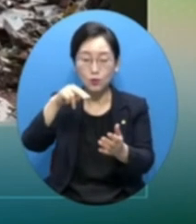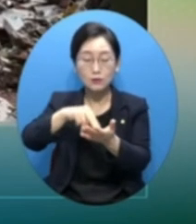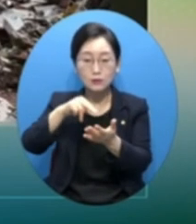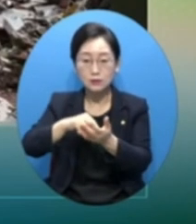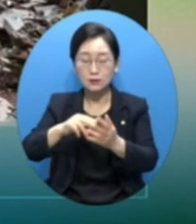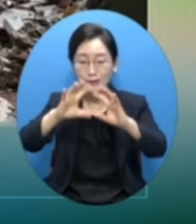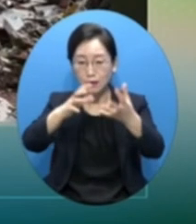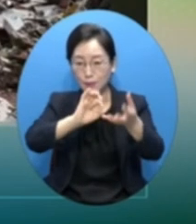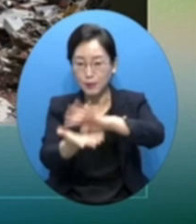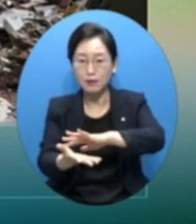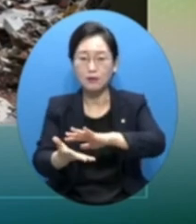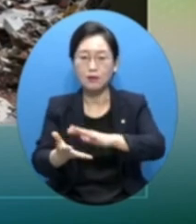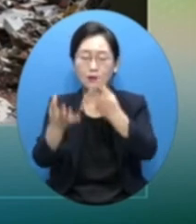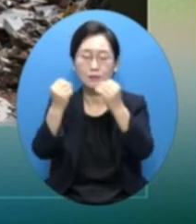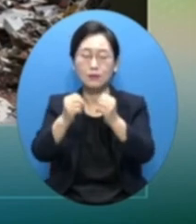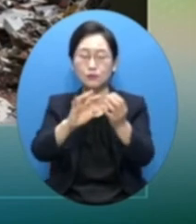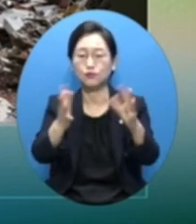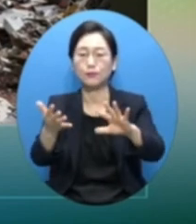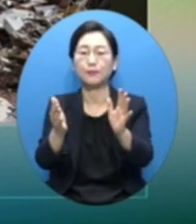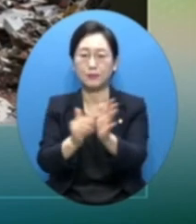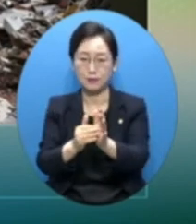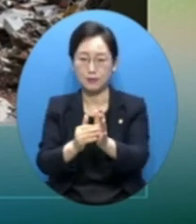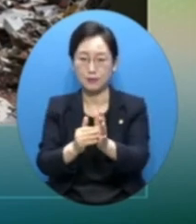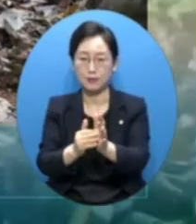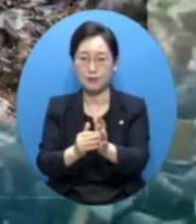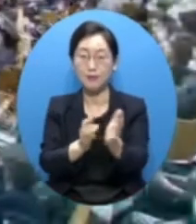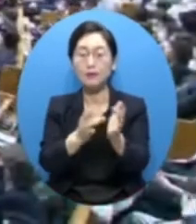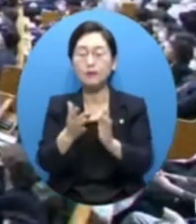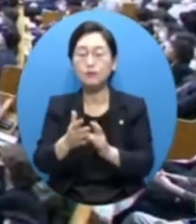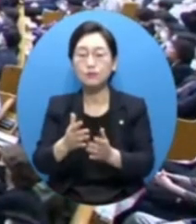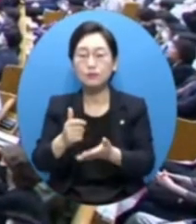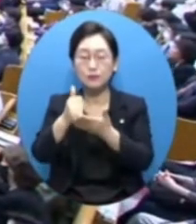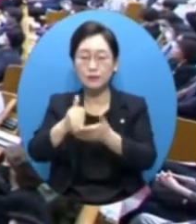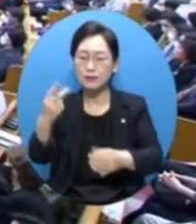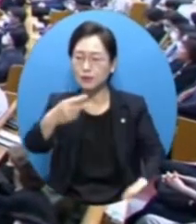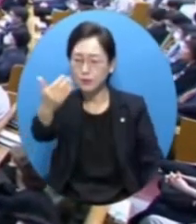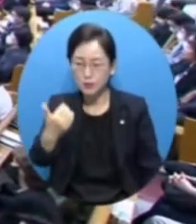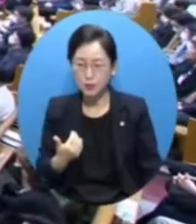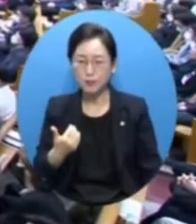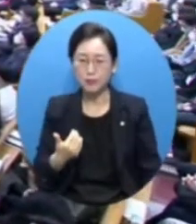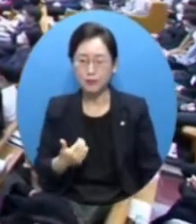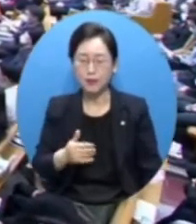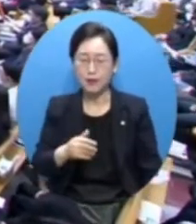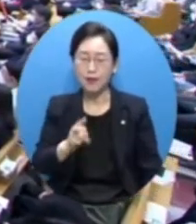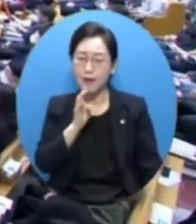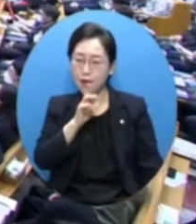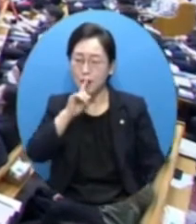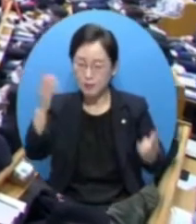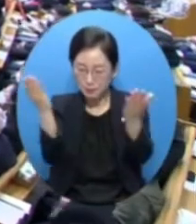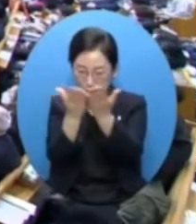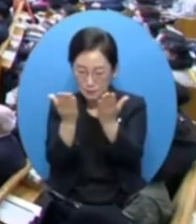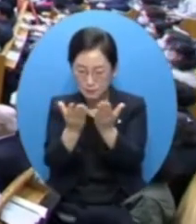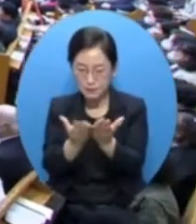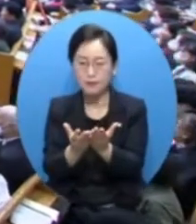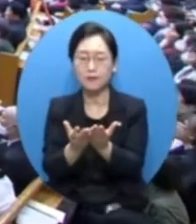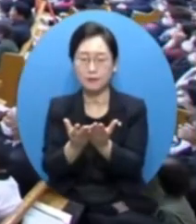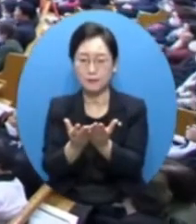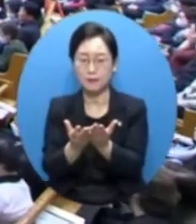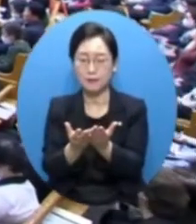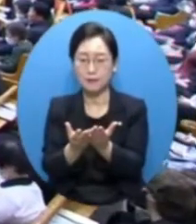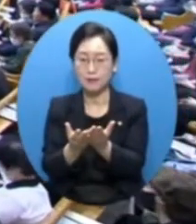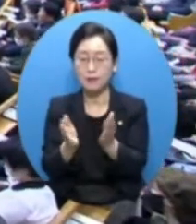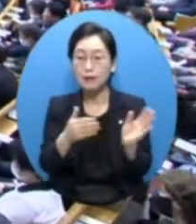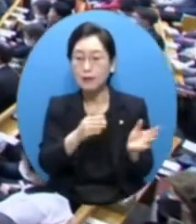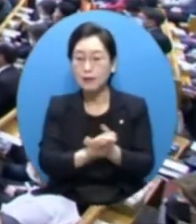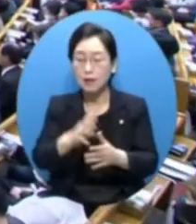수많은 사람들이 희생이 됐습니다. 예수님께서 2000년 전에 예언하신 말씀이 지금 하나둘씩 이루어져가고 있는 것입니다. 그런데 일어난